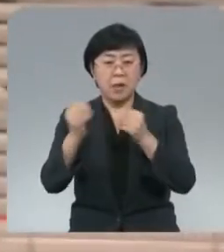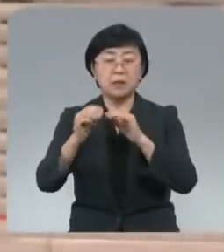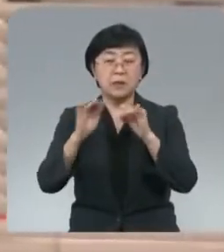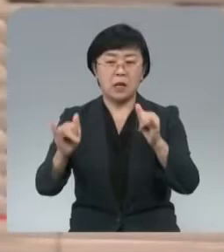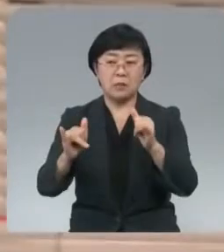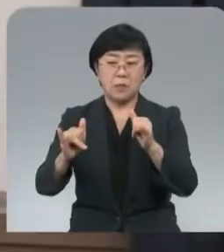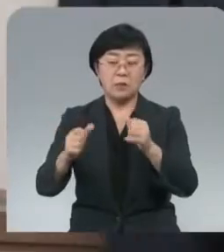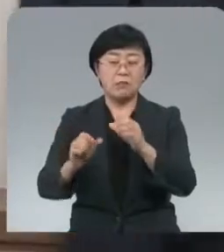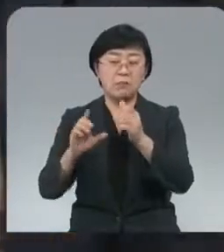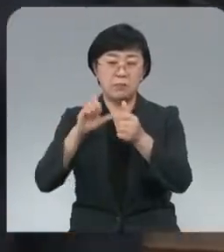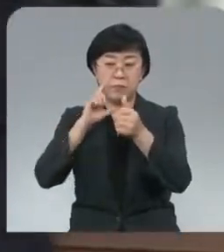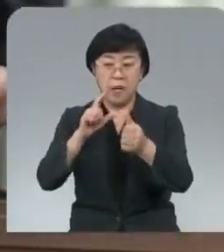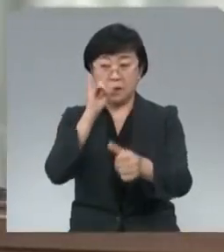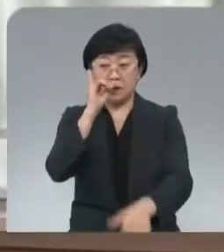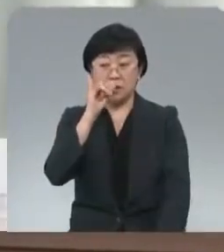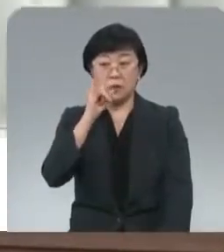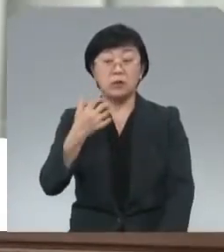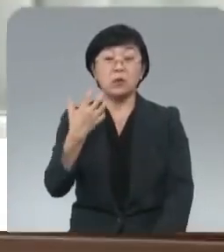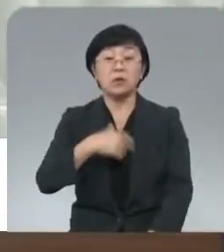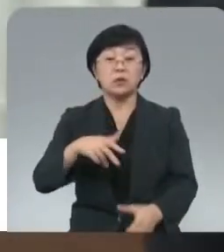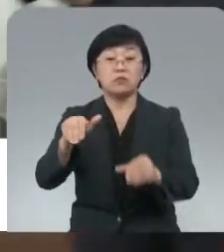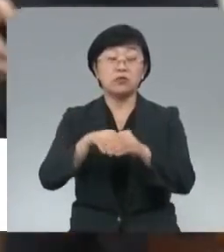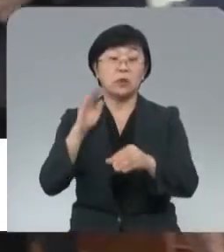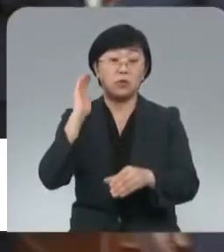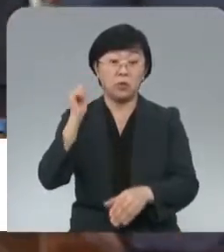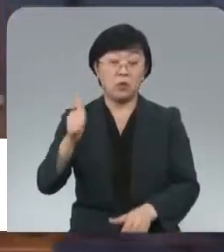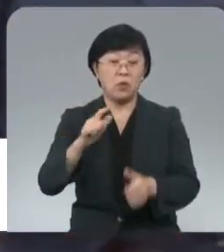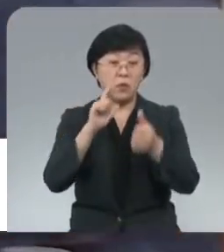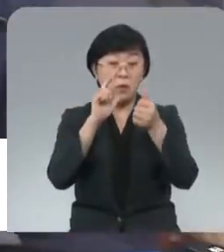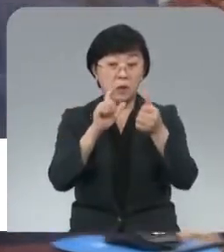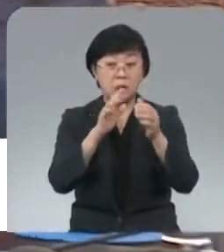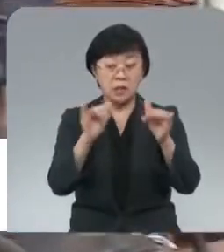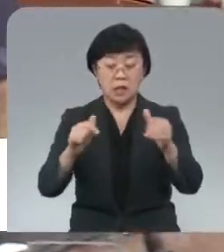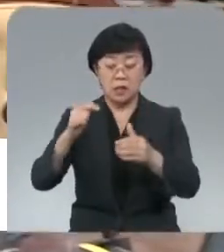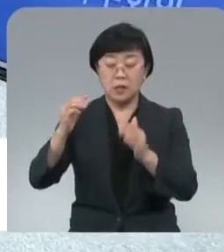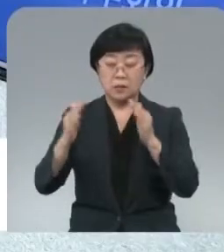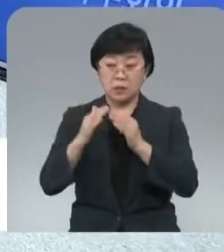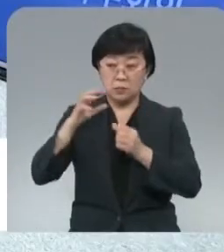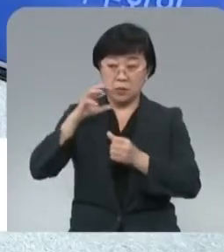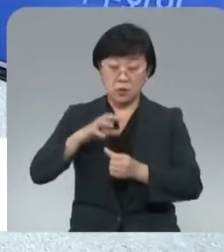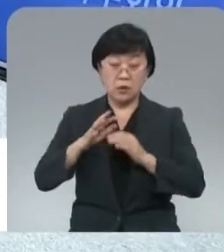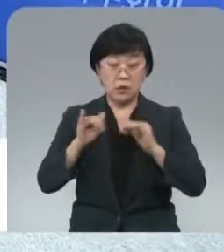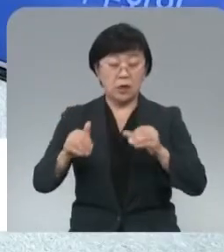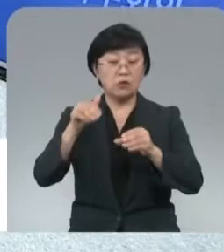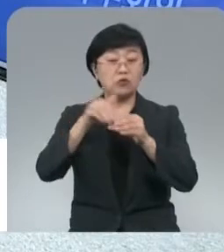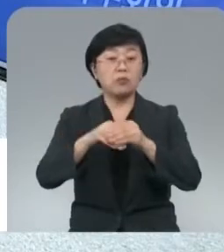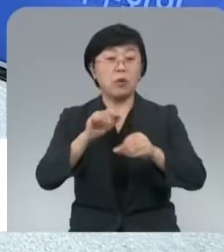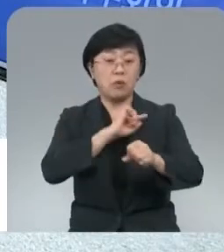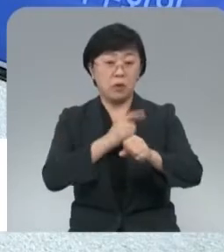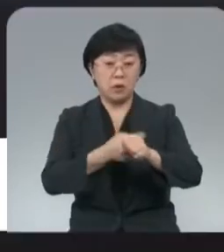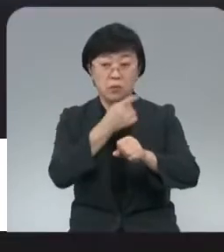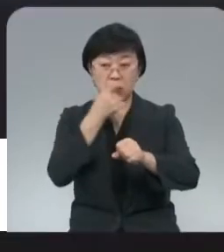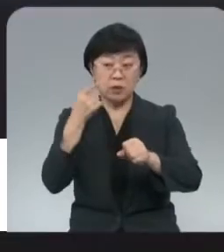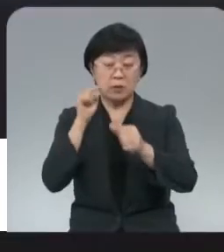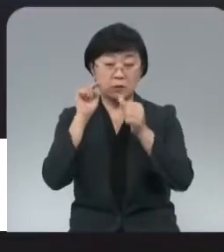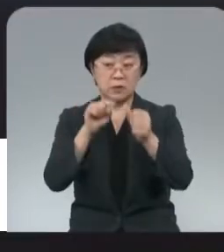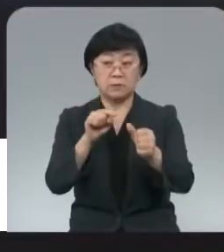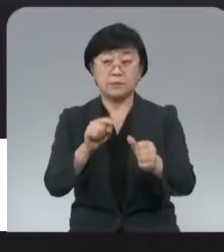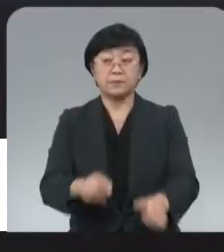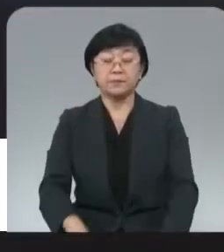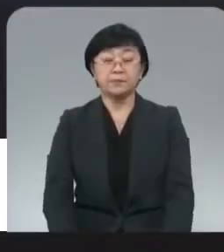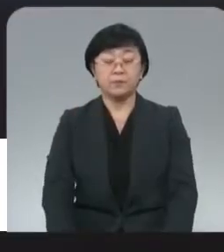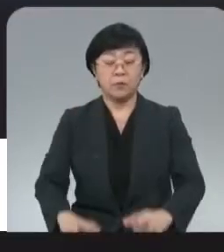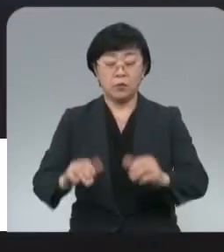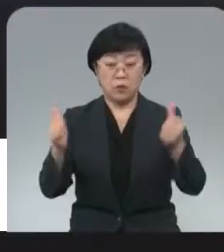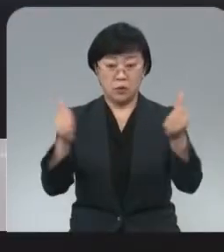수 있습니다. 이런 우려에 문재인 대통령은 확진자나 자가격리자의 투표권 보장 대책 마련을 지시했고